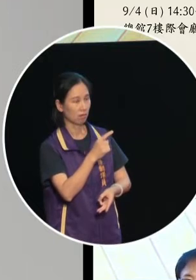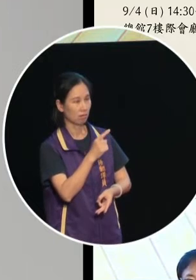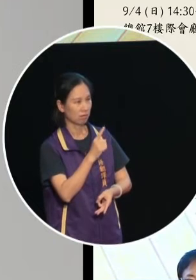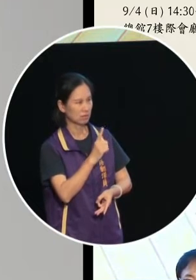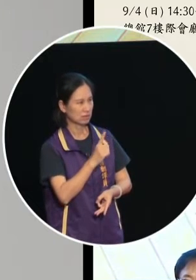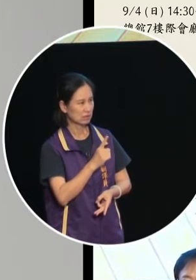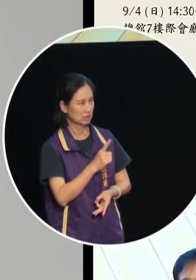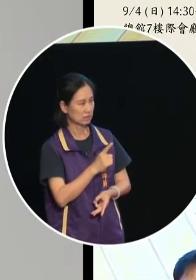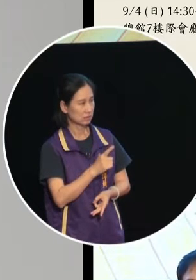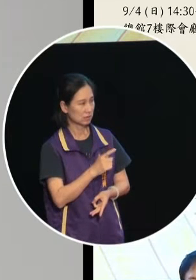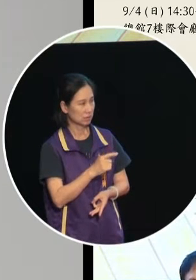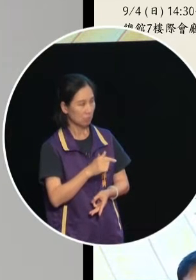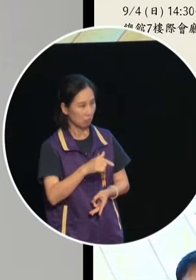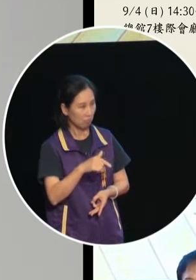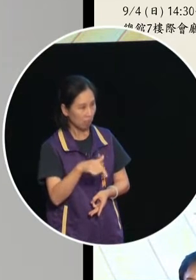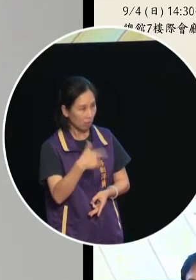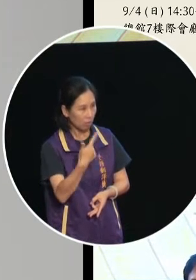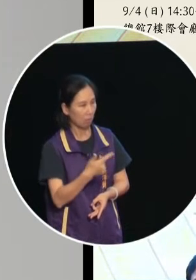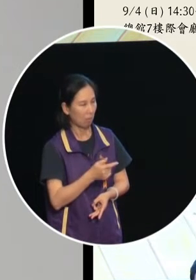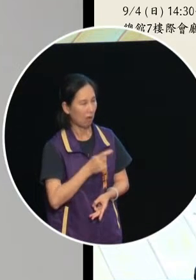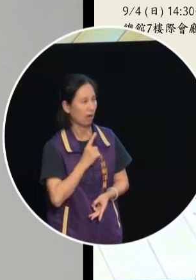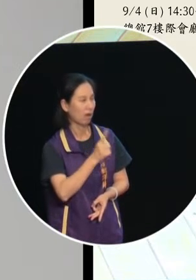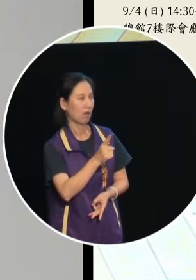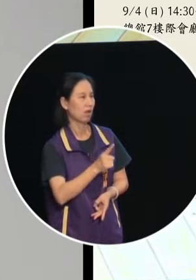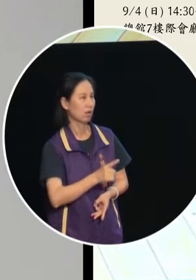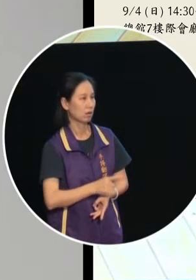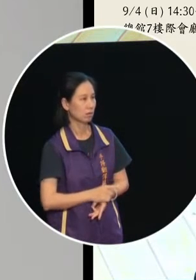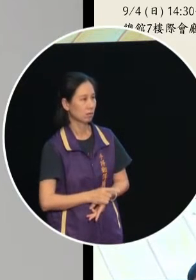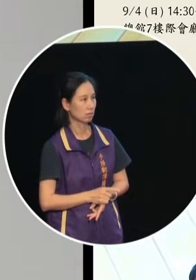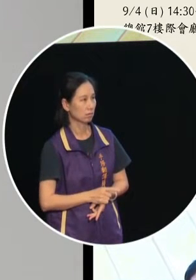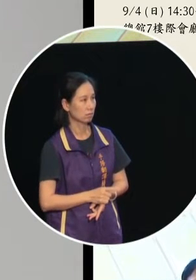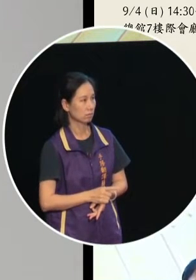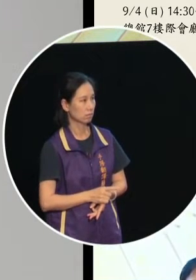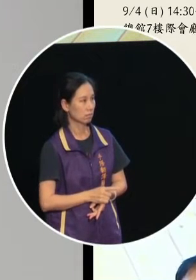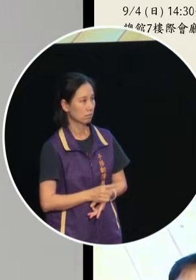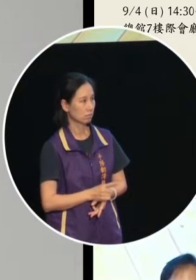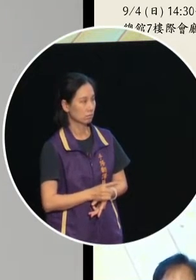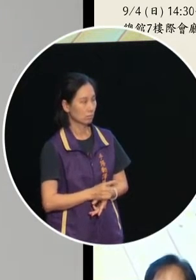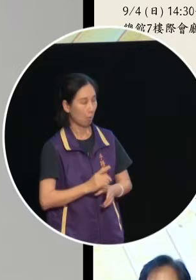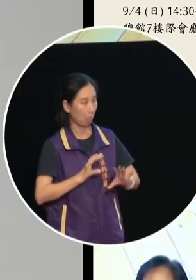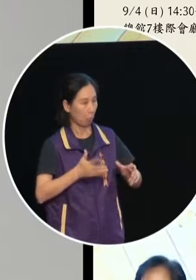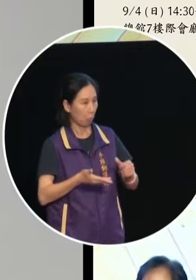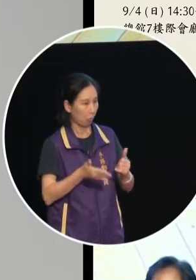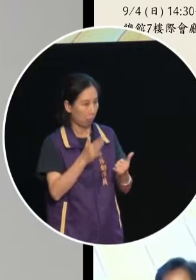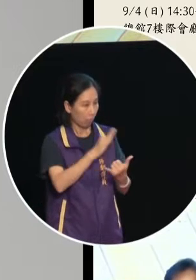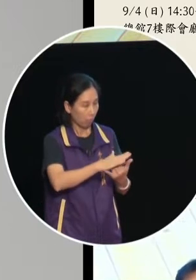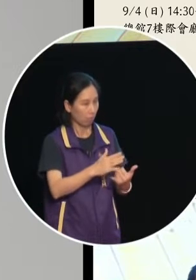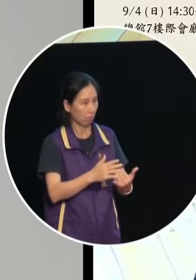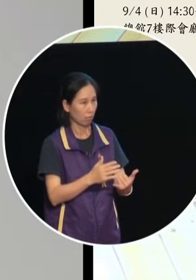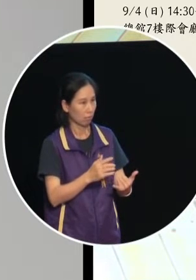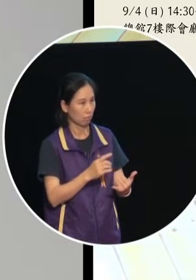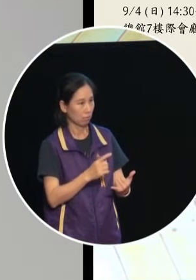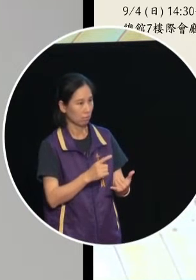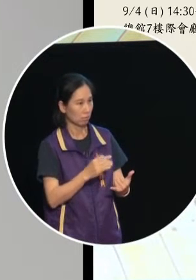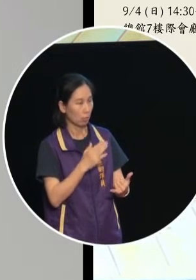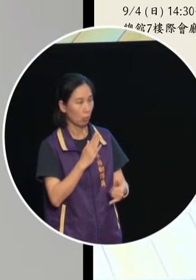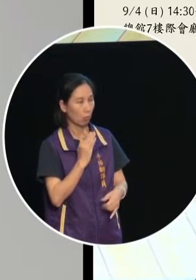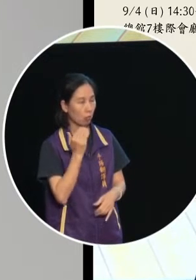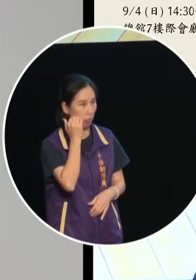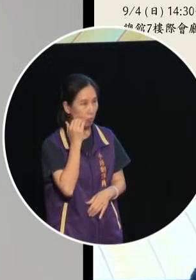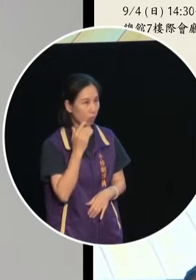太早太快讲出来日本要举办这个国上，如果他等了一个